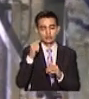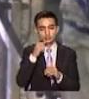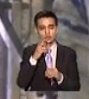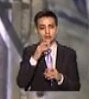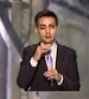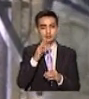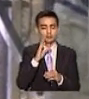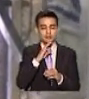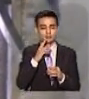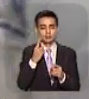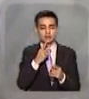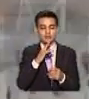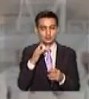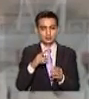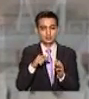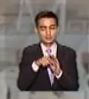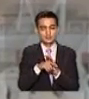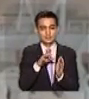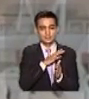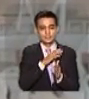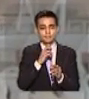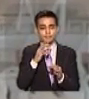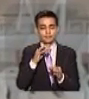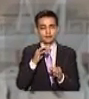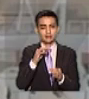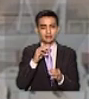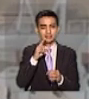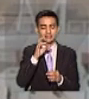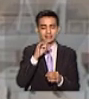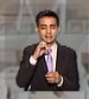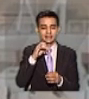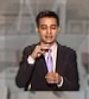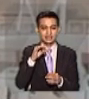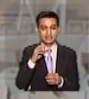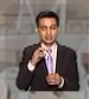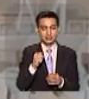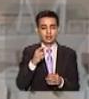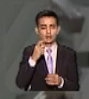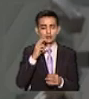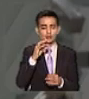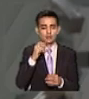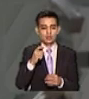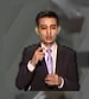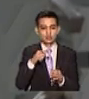полет на МКС. В состав экипажа вошла астронавт НАСА Кристина Кох.